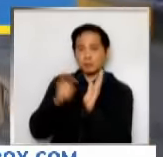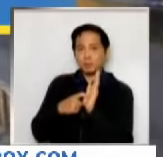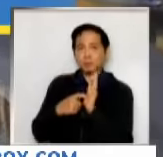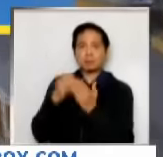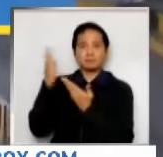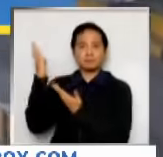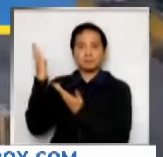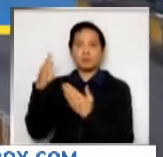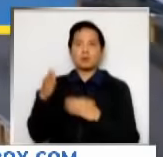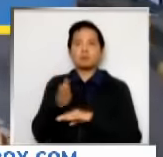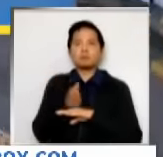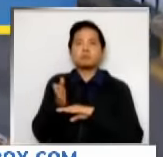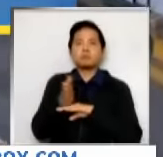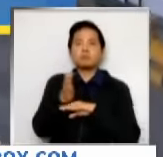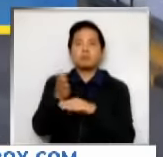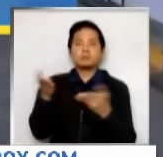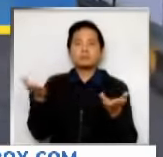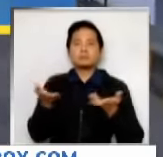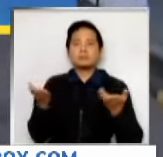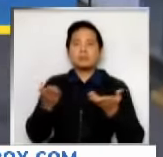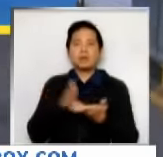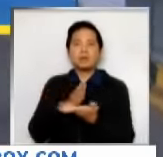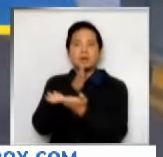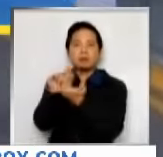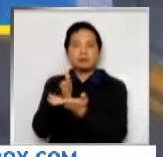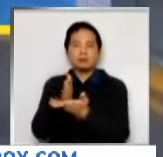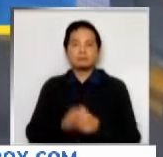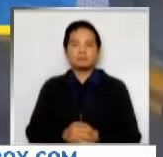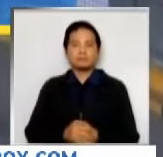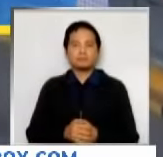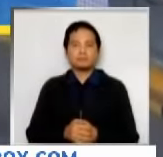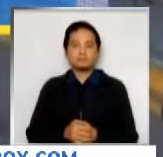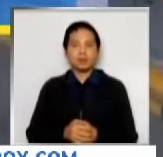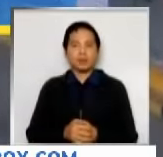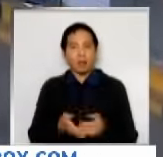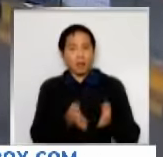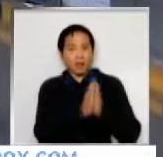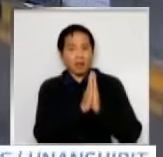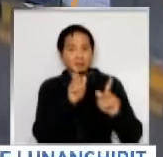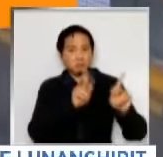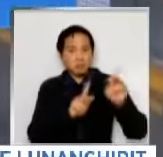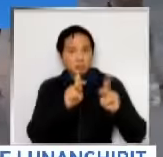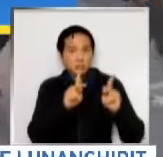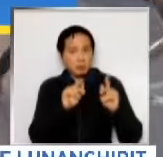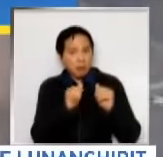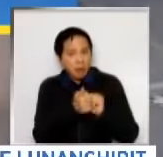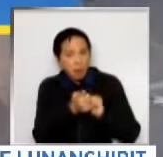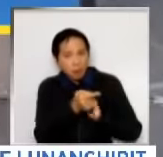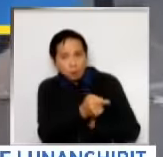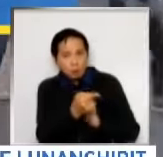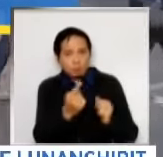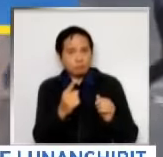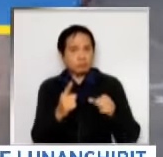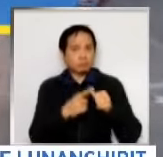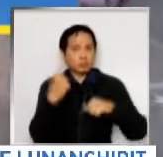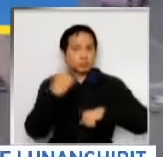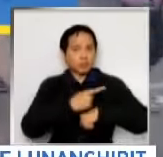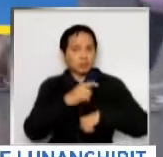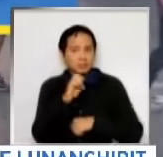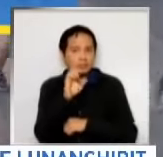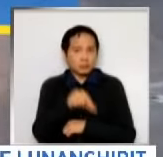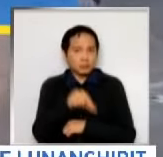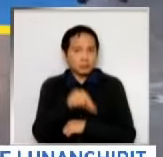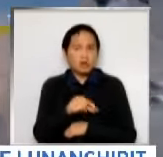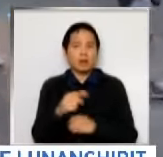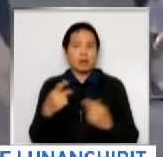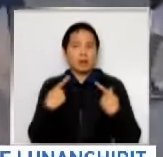yan. Tinanong natin yung mga pasahero rito kung kamusta ang naging biyahe nila kahapon sa unang araw ng ECQ. Narito ang kanilang mga